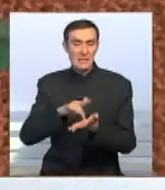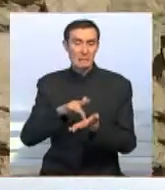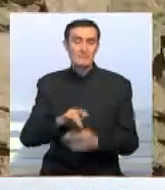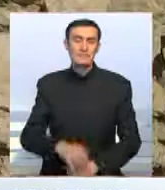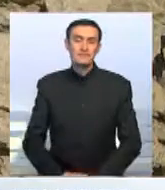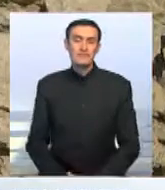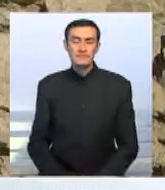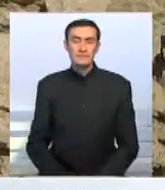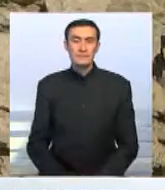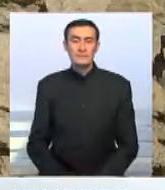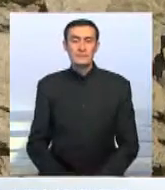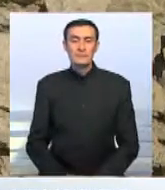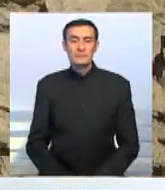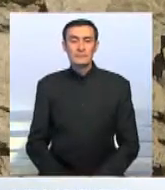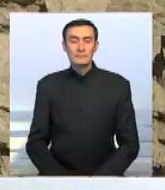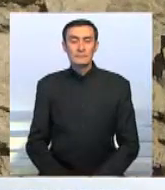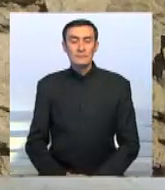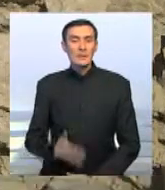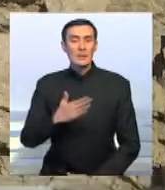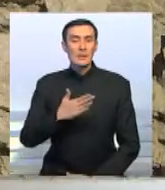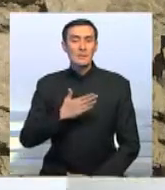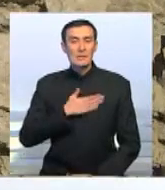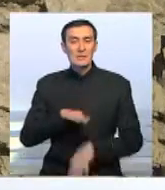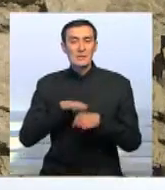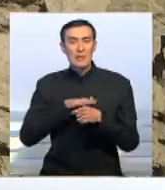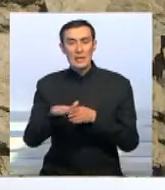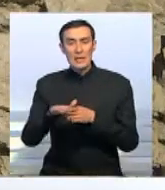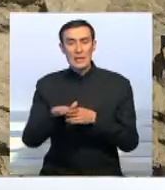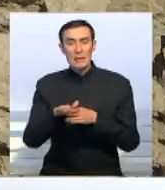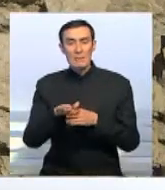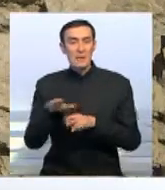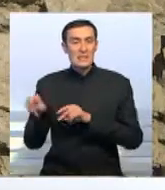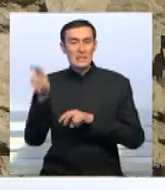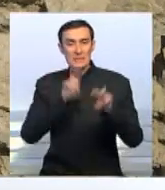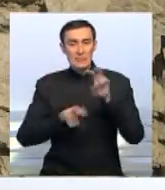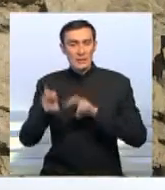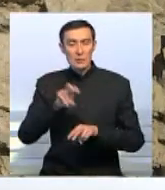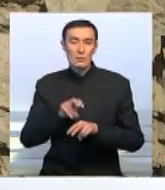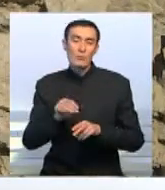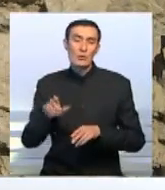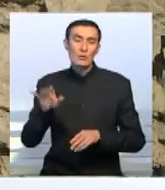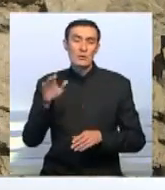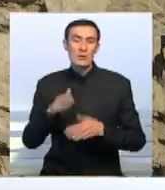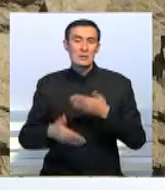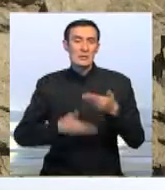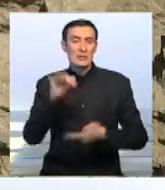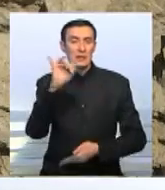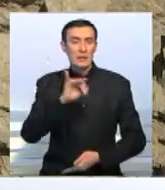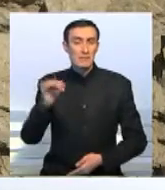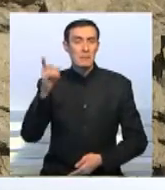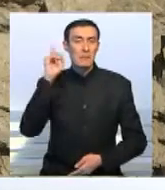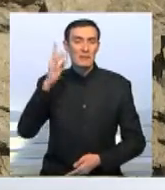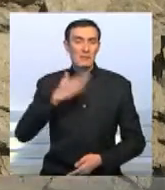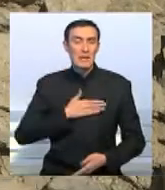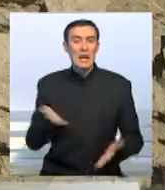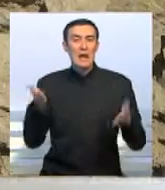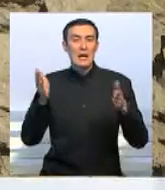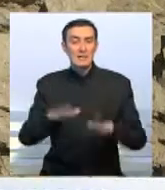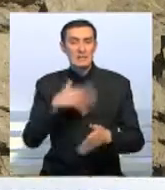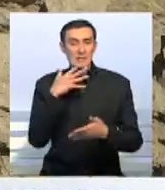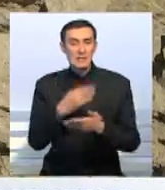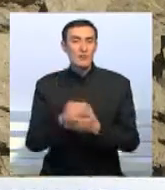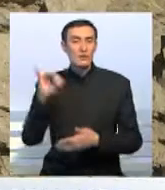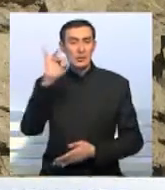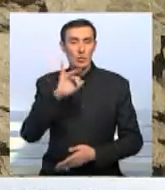Кыпчак. Мы совершили экспедицию по следам предков. Она продолжится в следующем году. Наши предки оставили свои следы